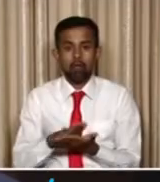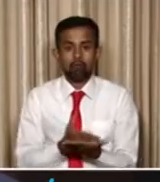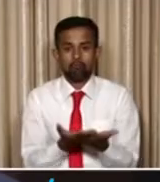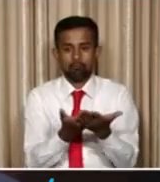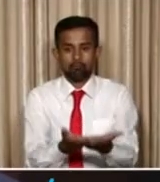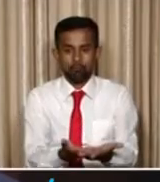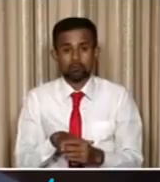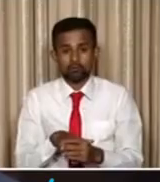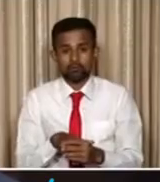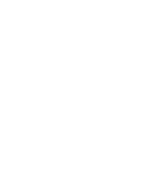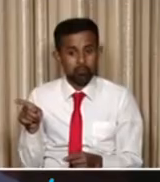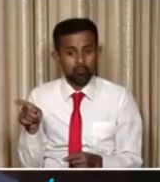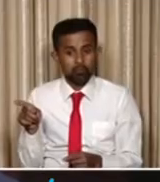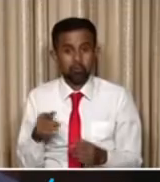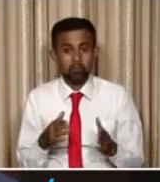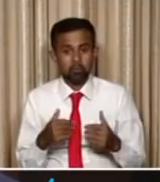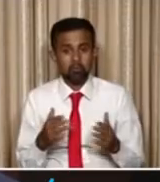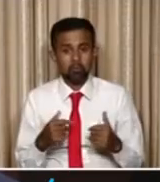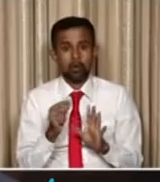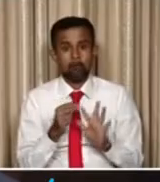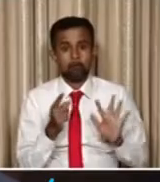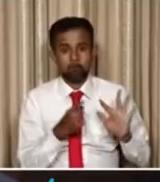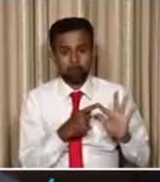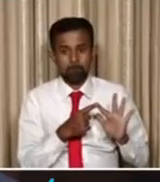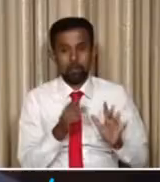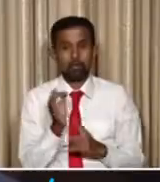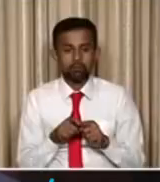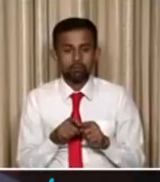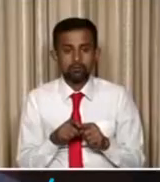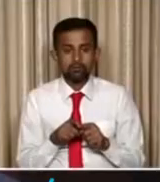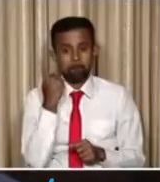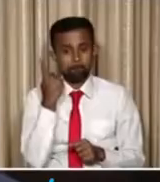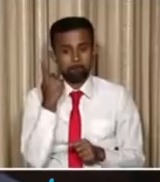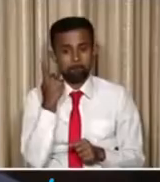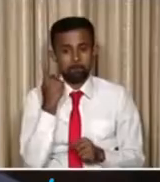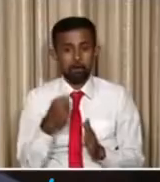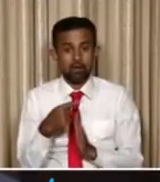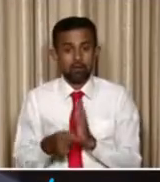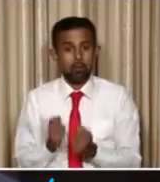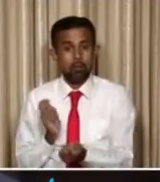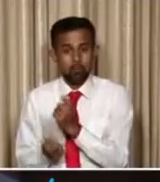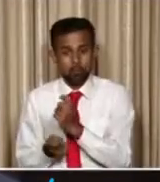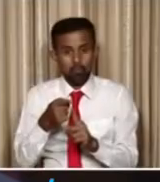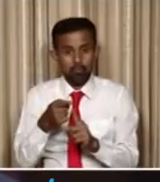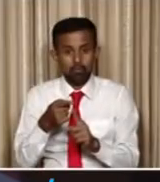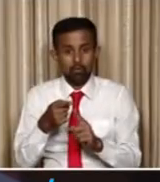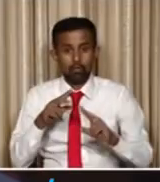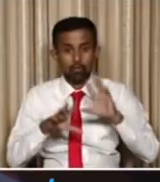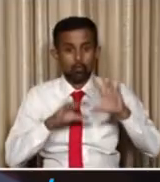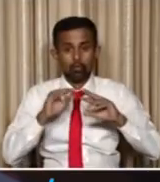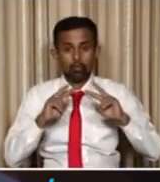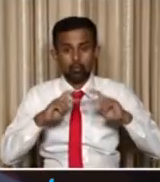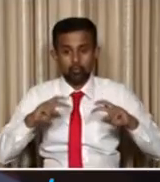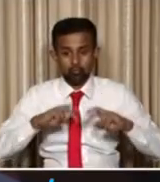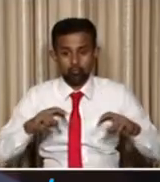කරනවා සභාගත කරනවා මොහුට තවදුරටත් කෝප් කමිටුවේ සභාපතිවරයා හැටියට පළමුව ශ්‍රී ලංකා ක්‍රිකට් පිළිබඳව කෙරෙන තොරතුරු විමසීම්